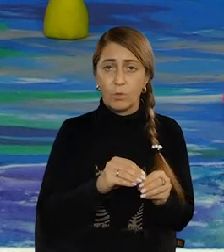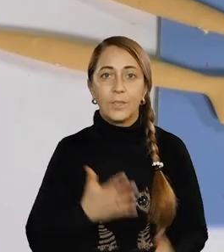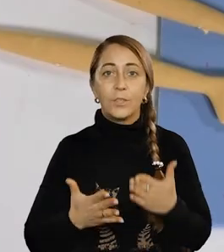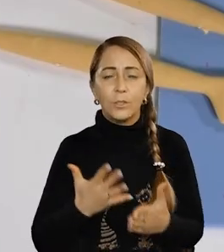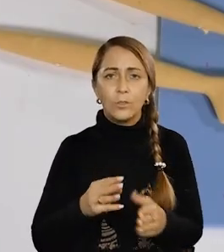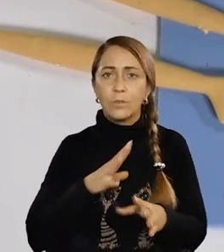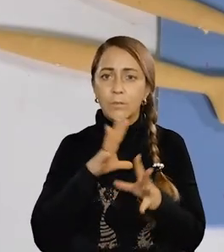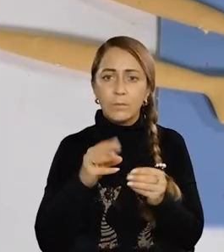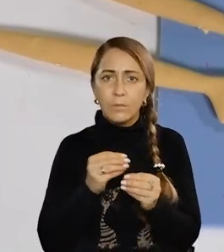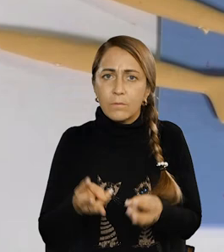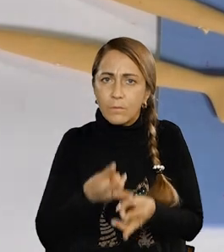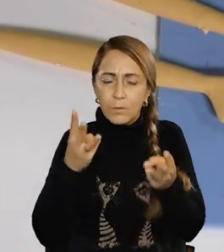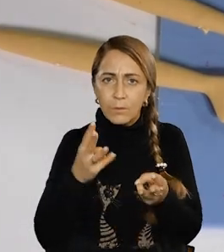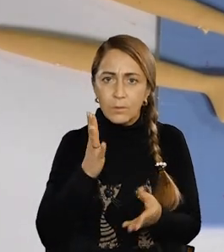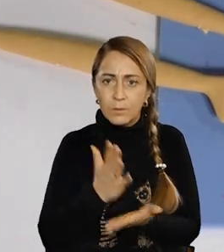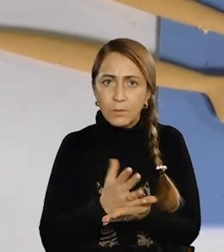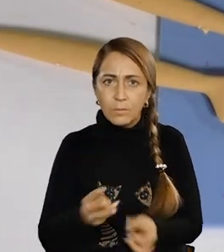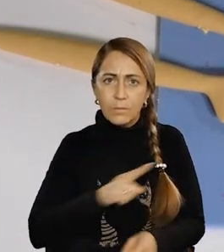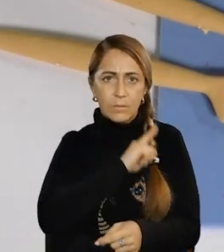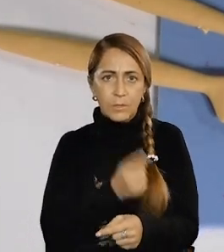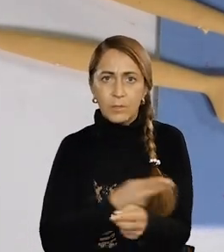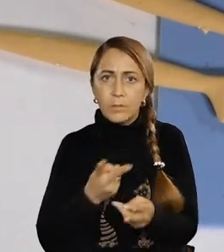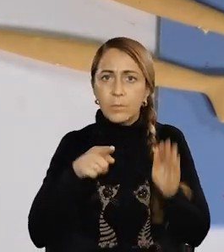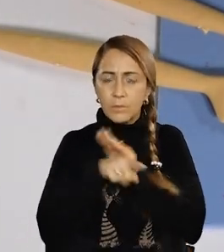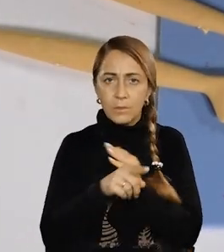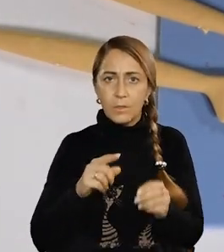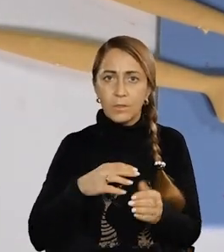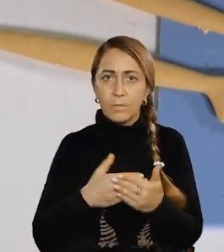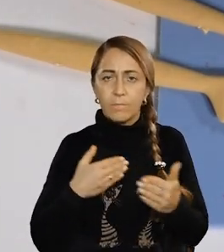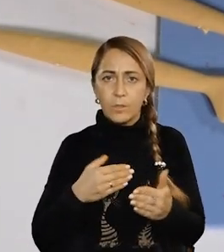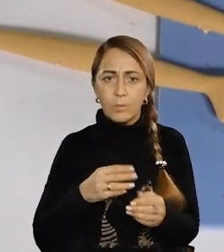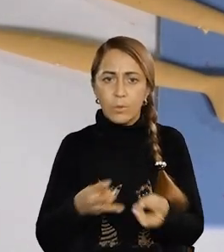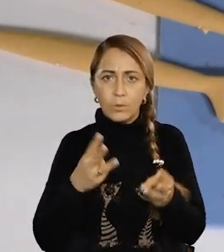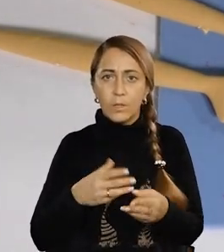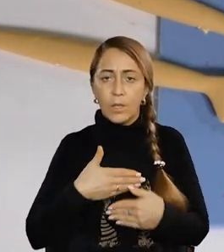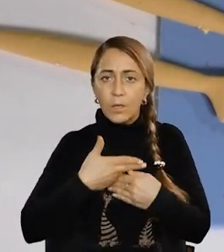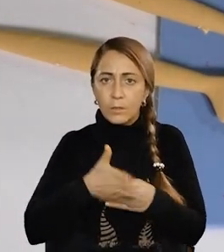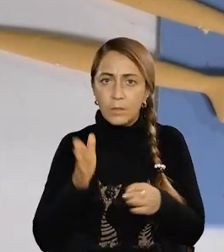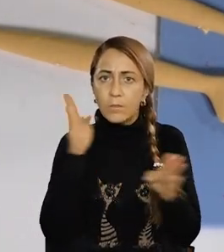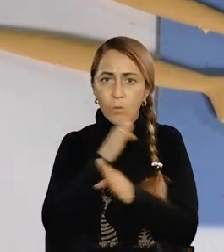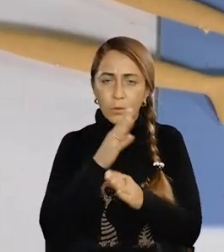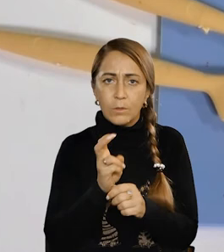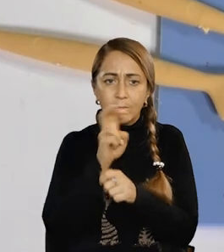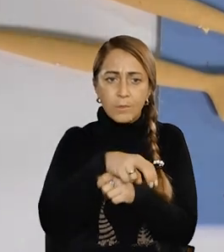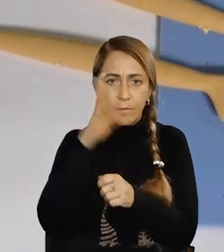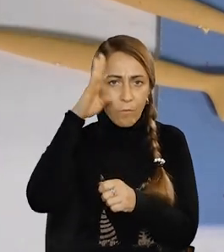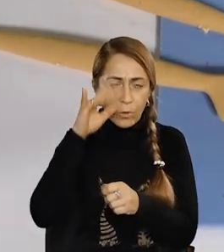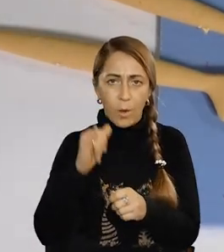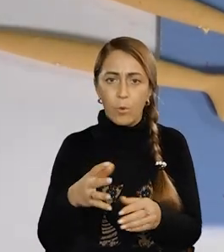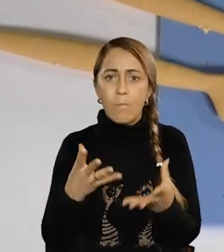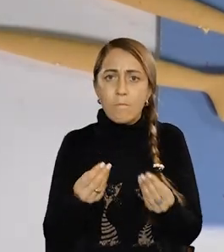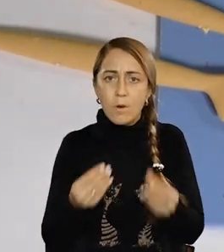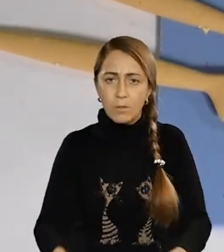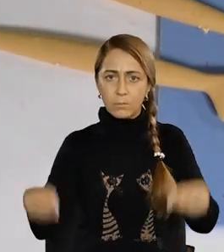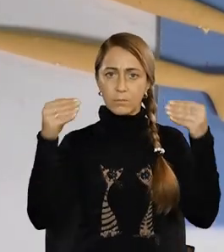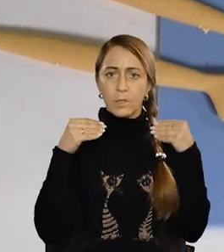землею. А якщо вже вогонь все ж розгорівся, то слід втікати від пожежі на відкриту місцевість, забігти у водойму або накритись